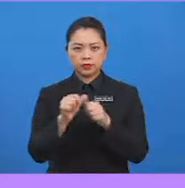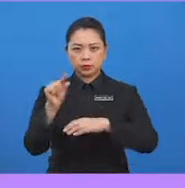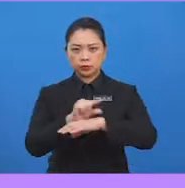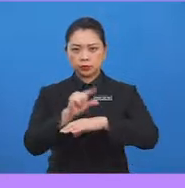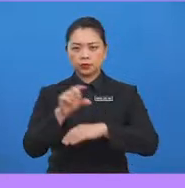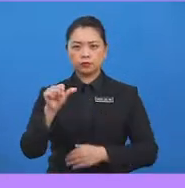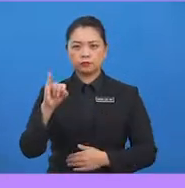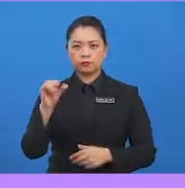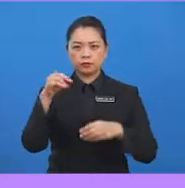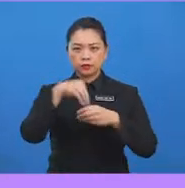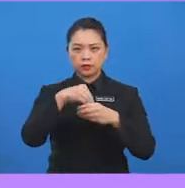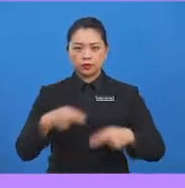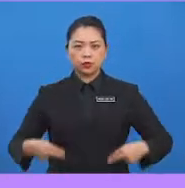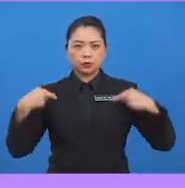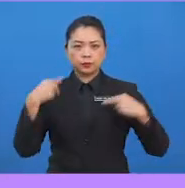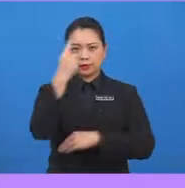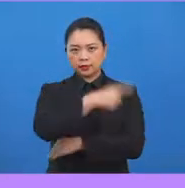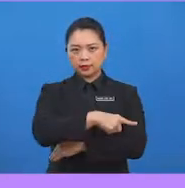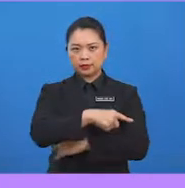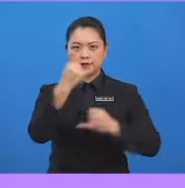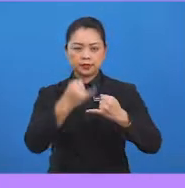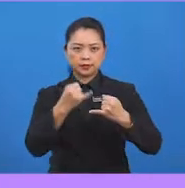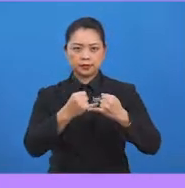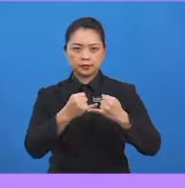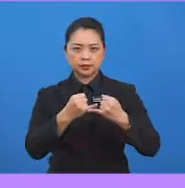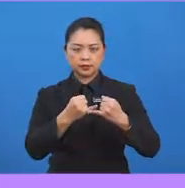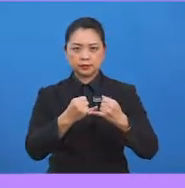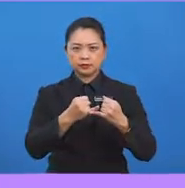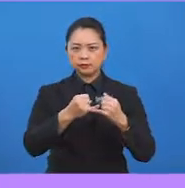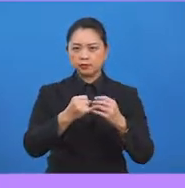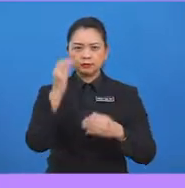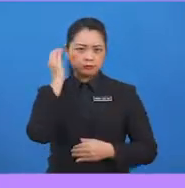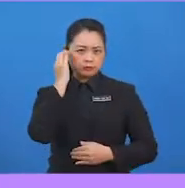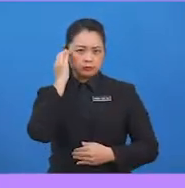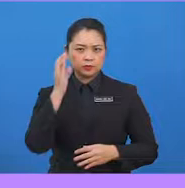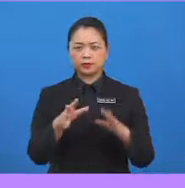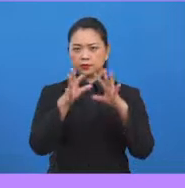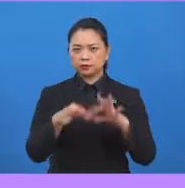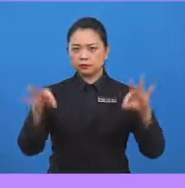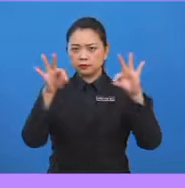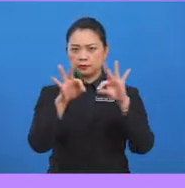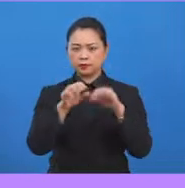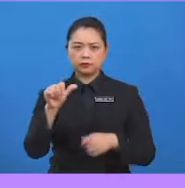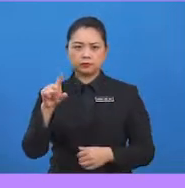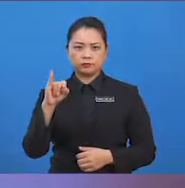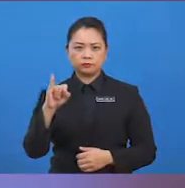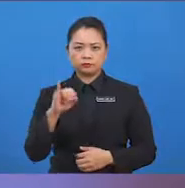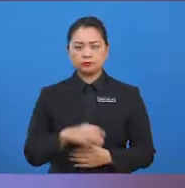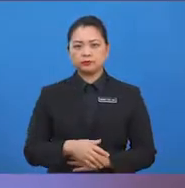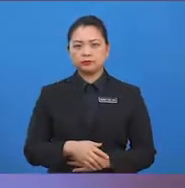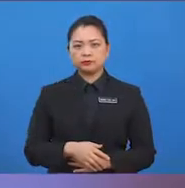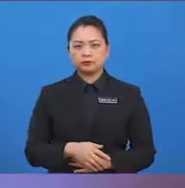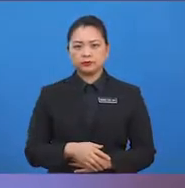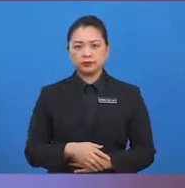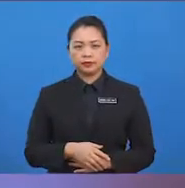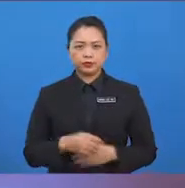dalam kehidupan harian dan yang terakhir menjustifikasi kepentingan alloy superconductor.